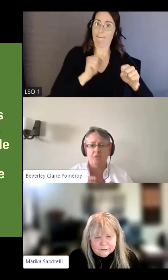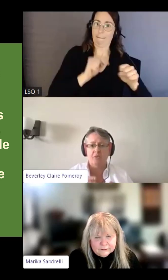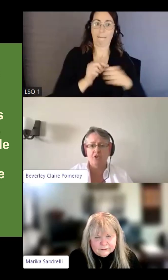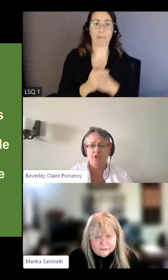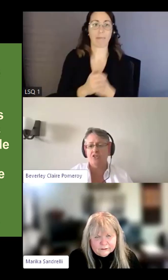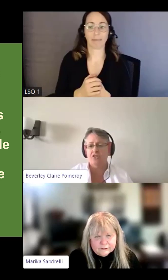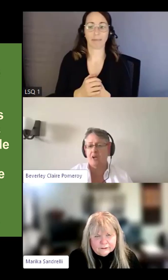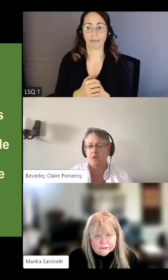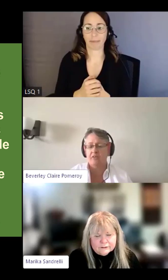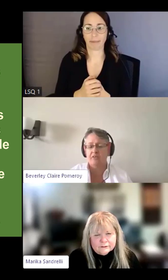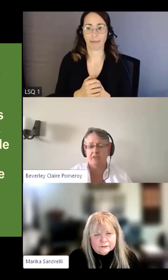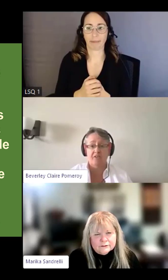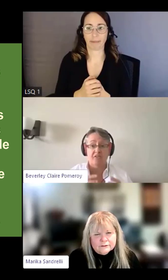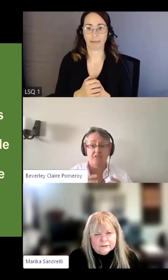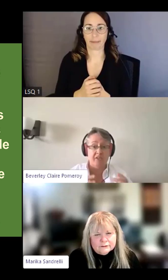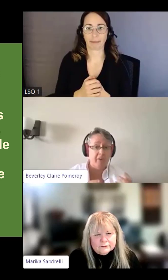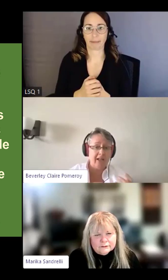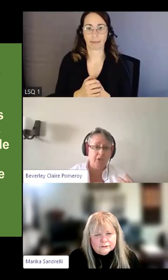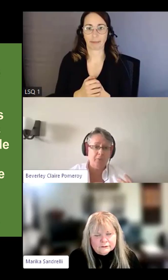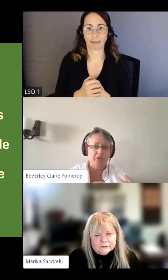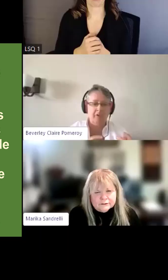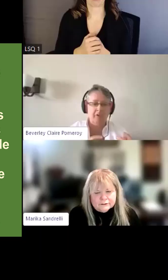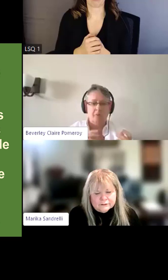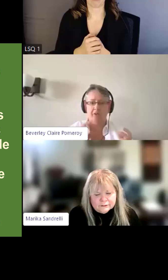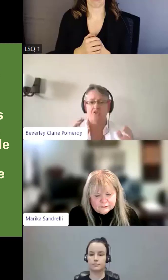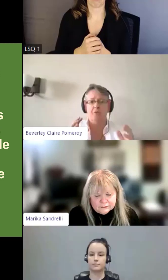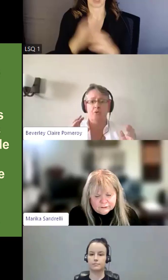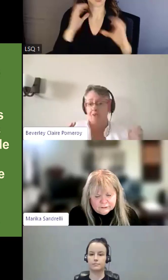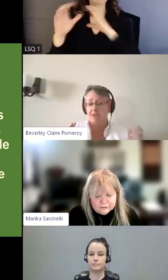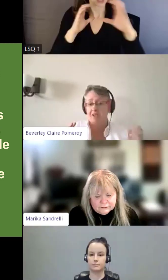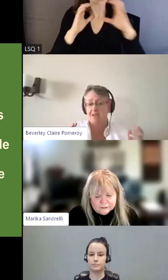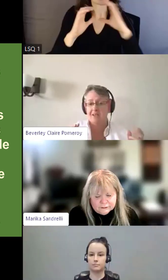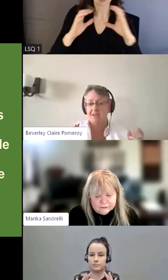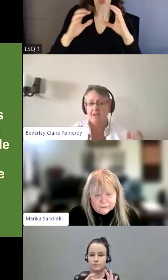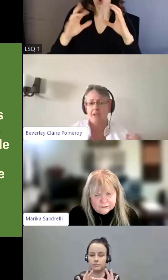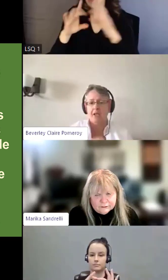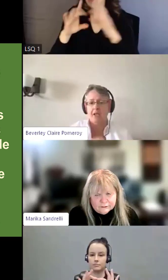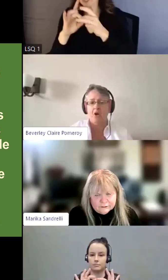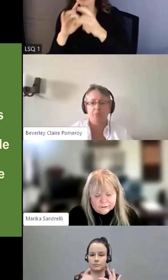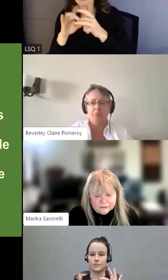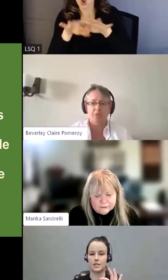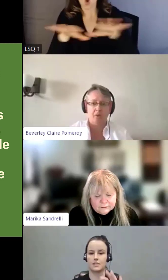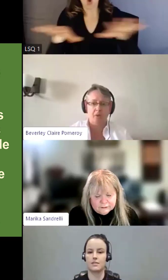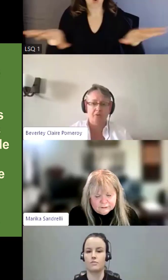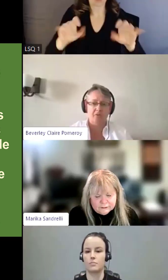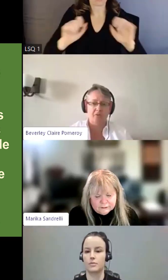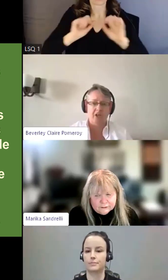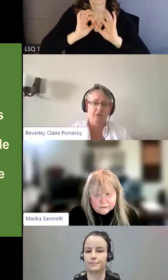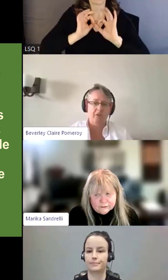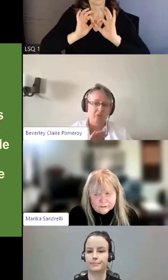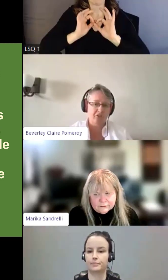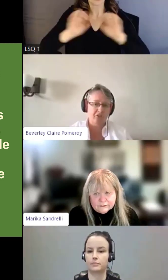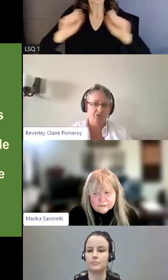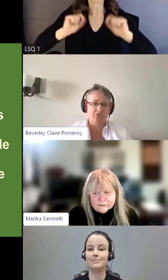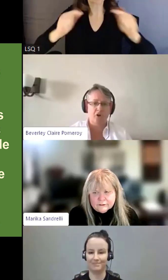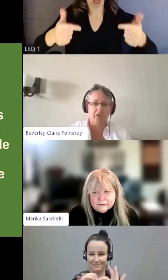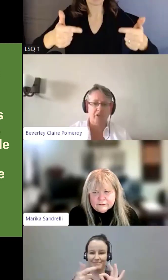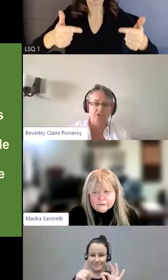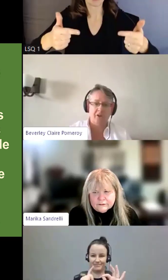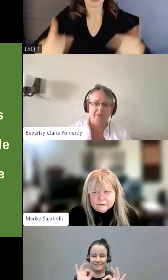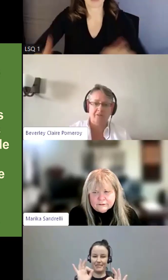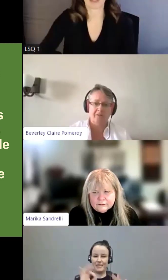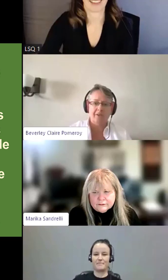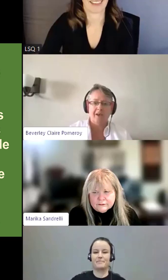parfois traumatisés, qui sont parfois sacrifiés. Et on a vu que, à titre